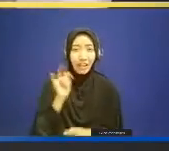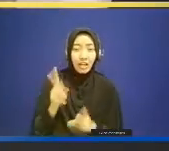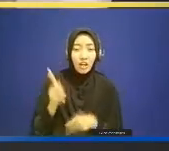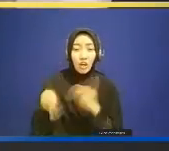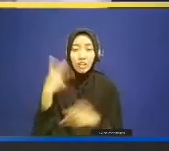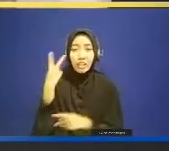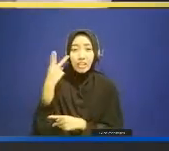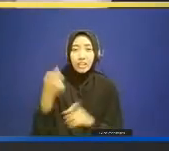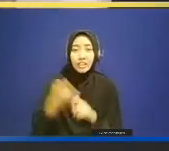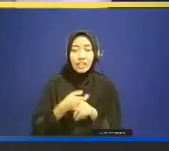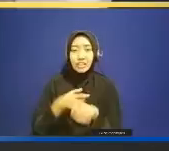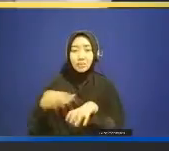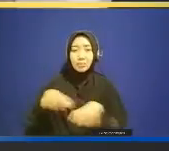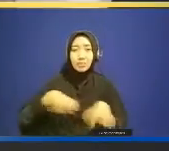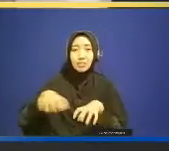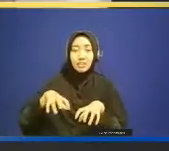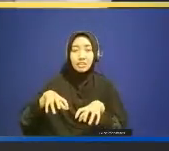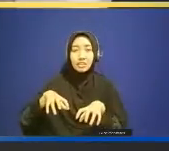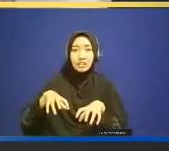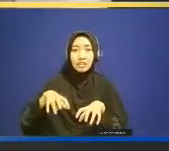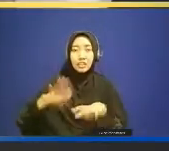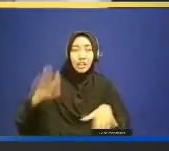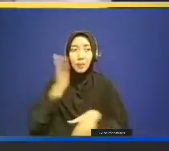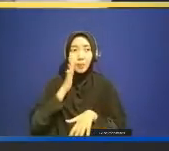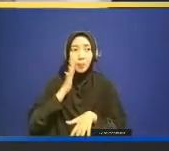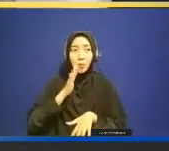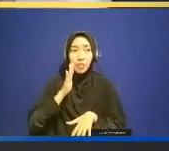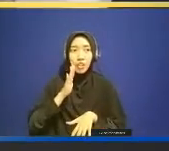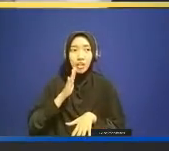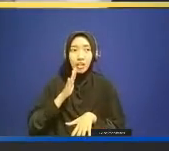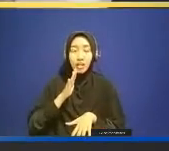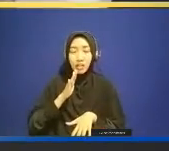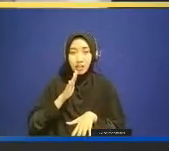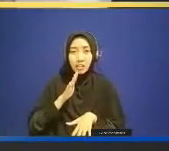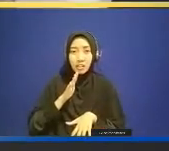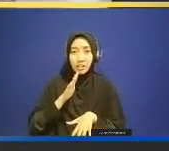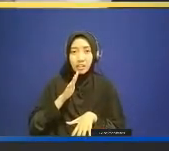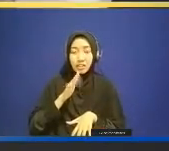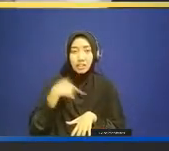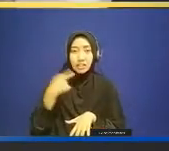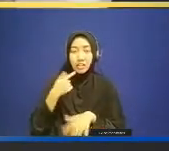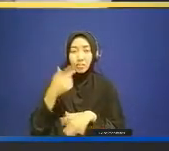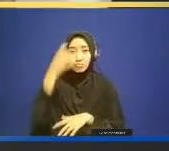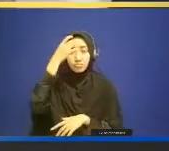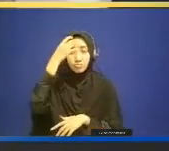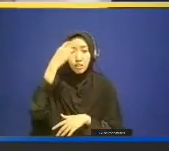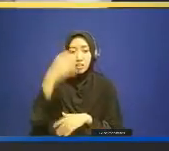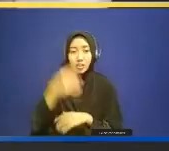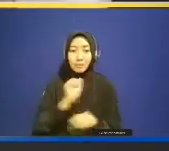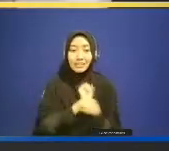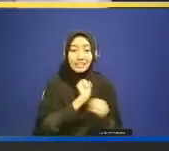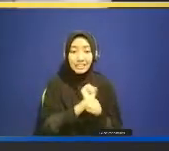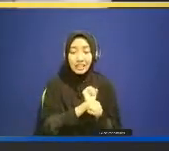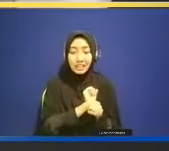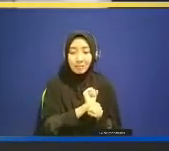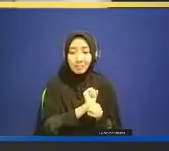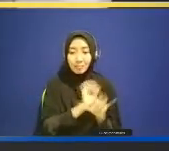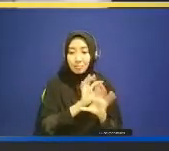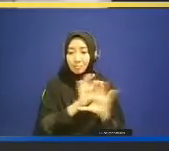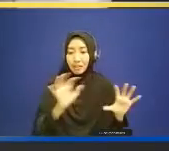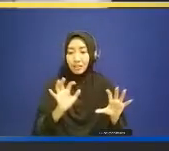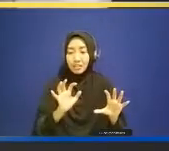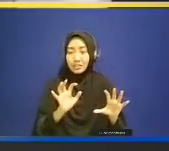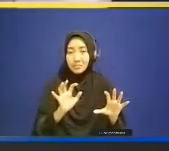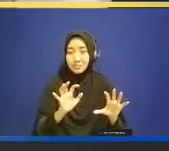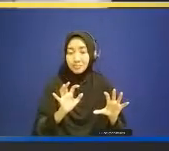tanpa kita lihat dari sisi proposisi kita kebanyakan anak muda DPR mereka kebanyakan juga secara profesi ya banyak